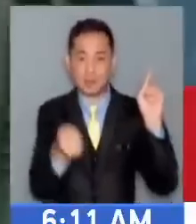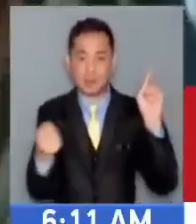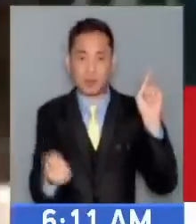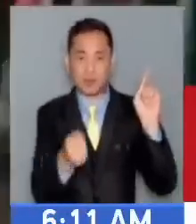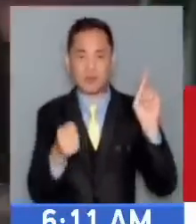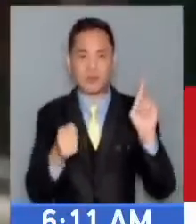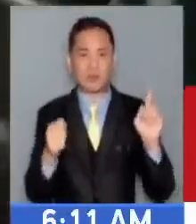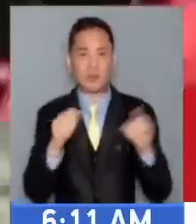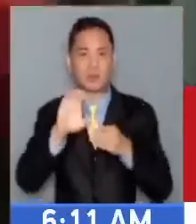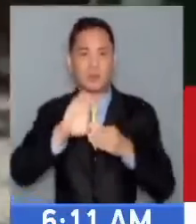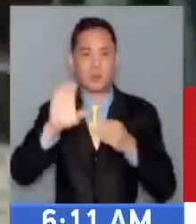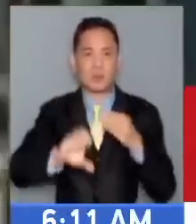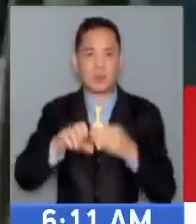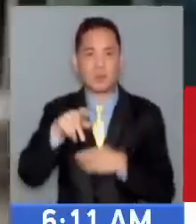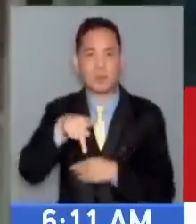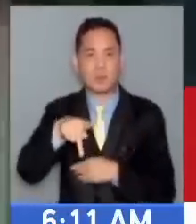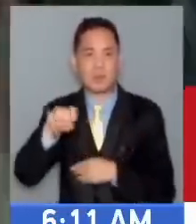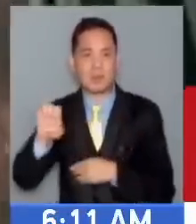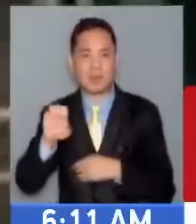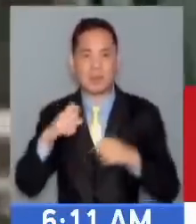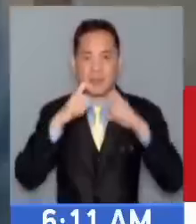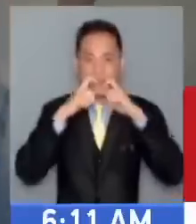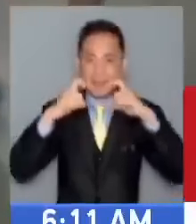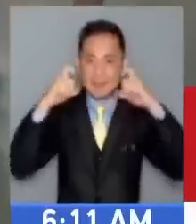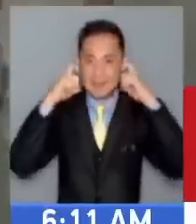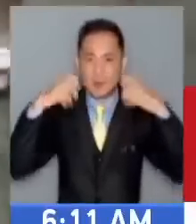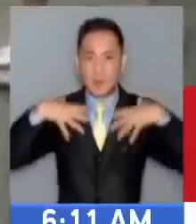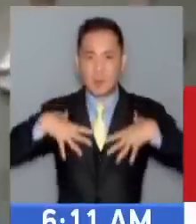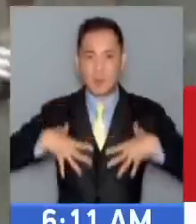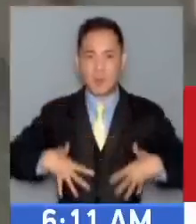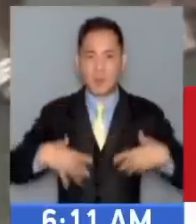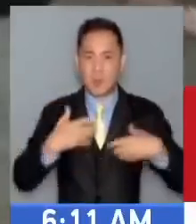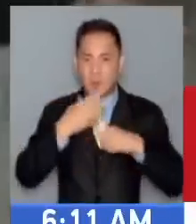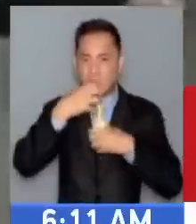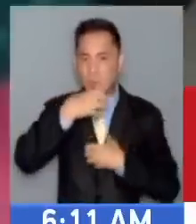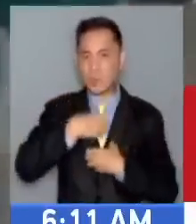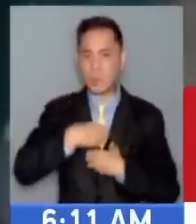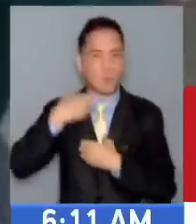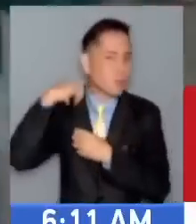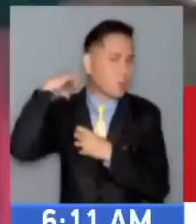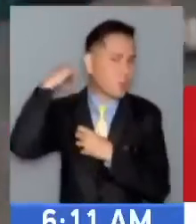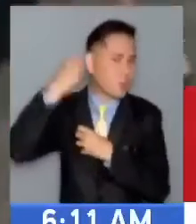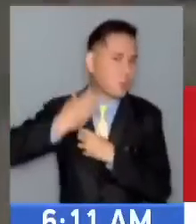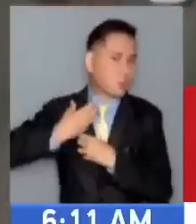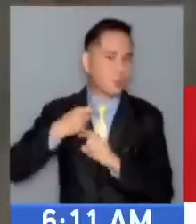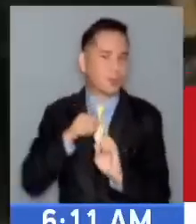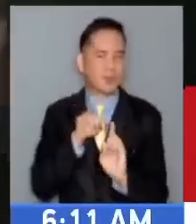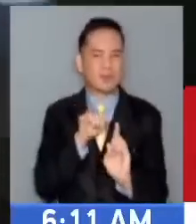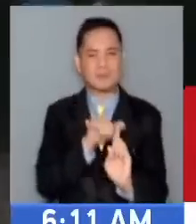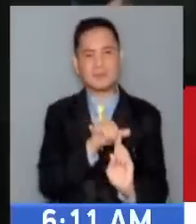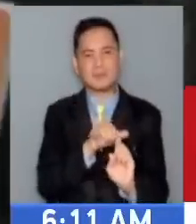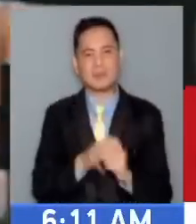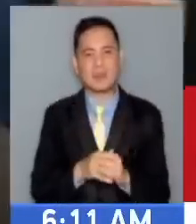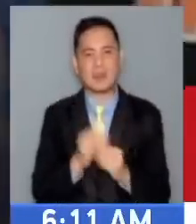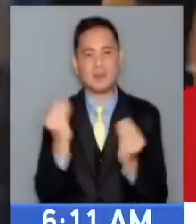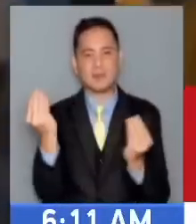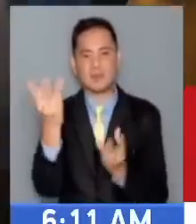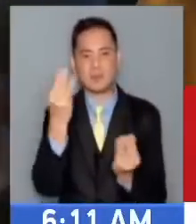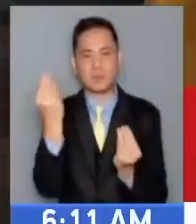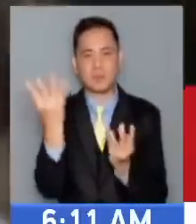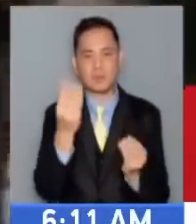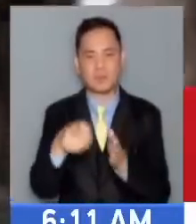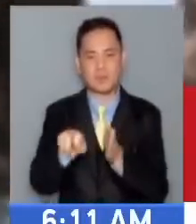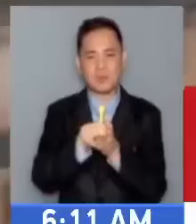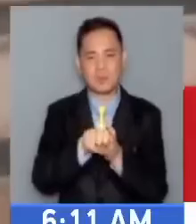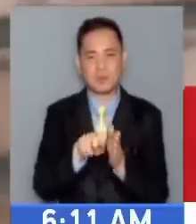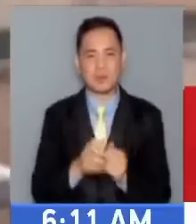with matching first aid kits at oxygen. Mayroon ding nakasakay ng ambulansya. At kahit walang pasok, complete